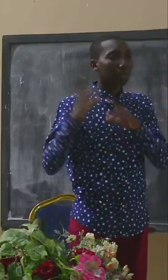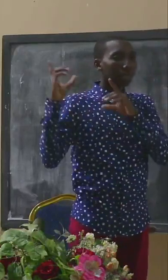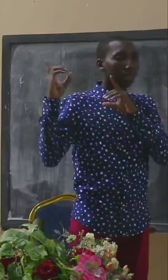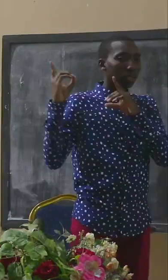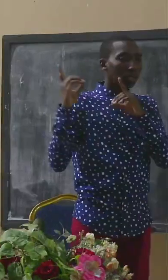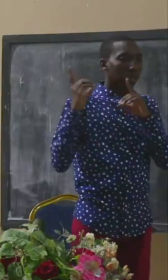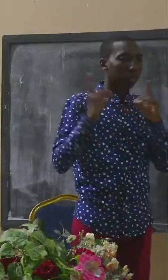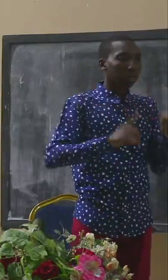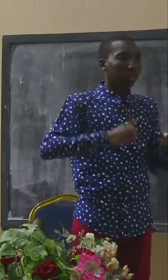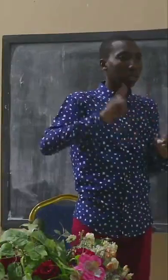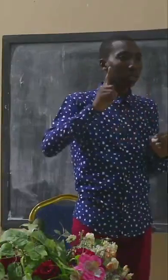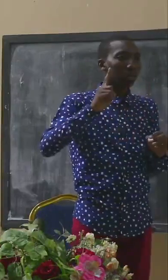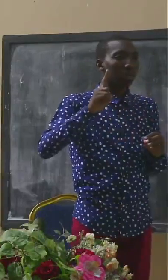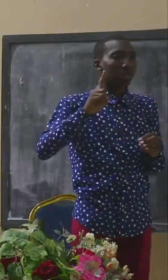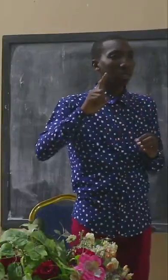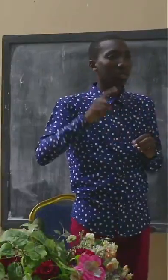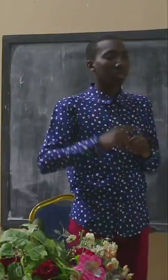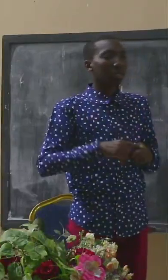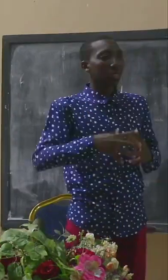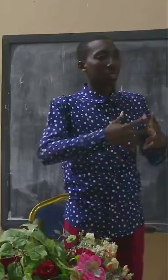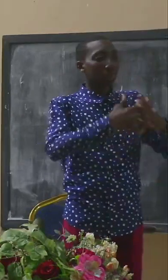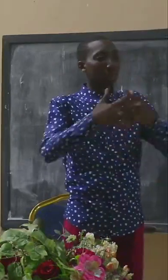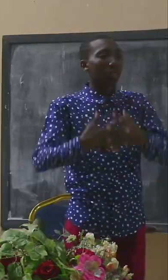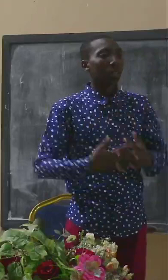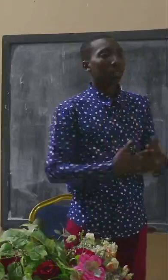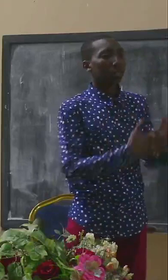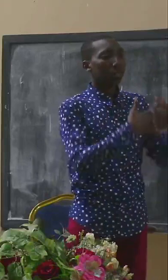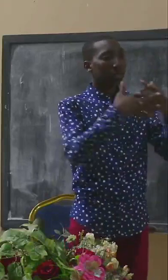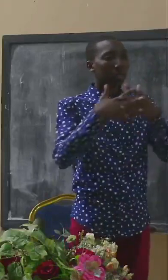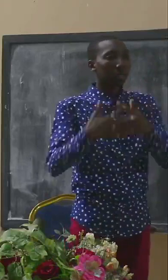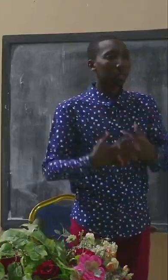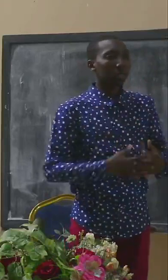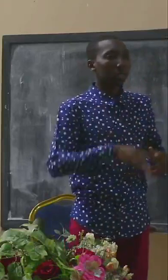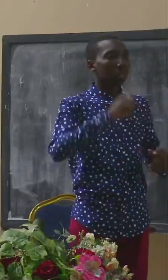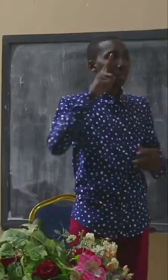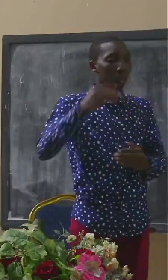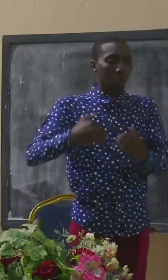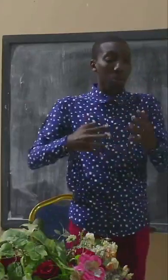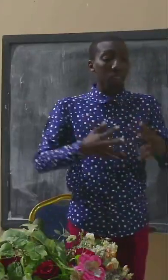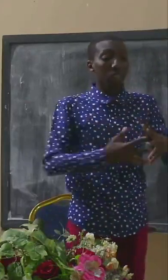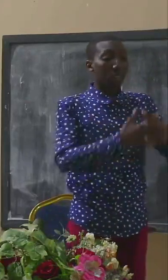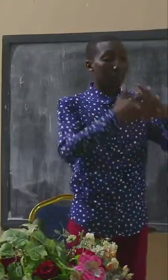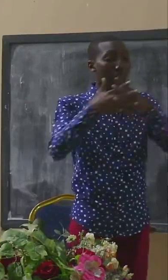Depuis USA. Depuis les États-Unis. Ni kule ngambu ya États-Unis wa